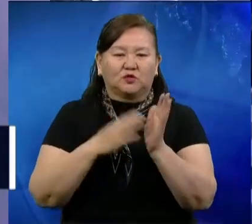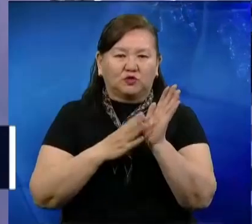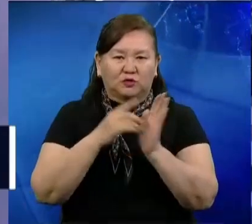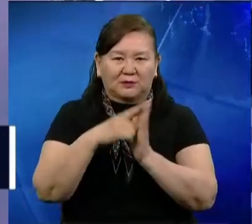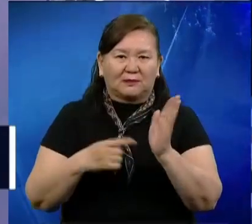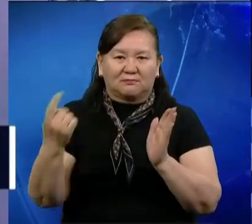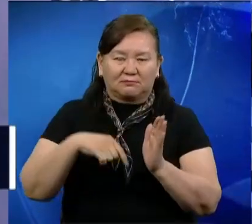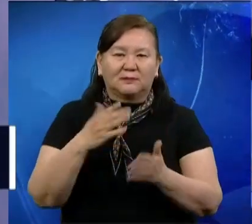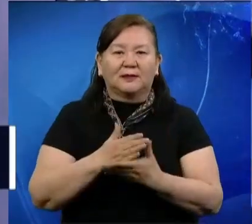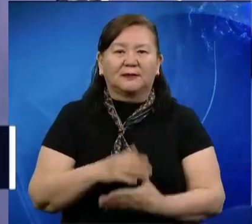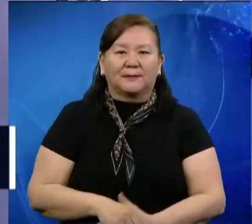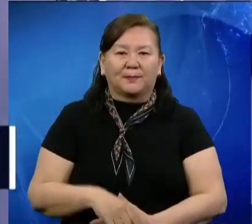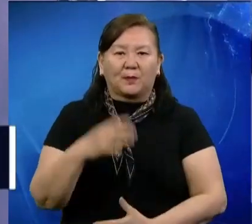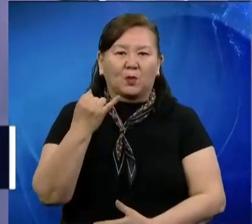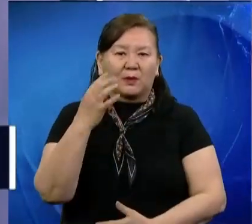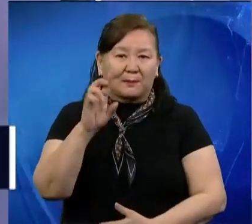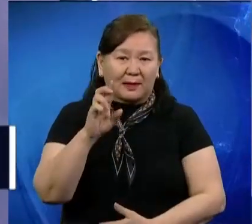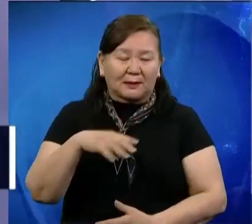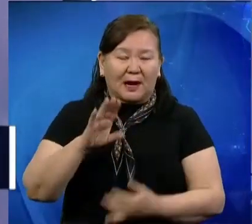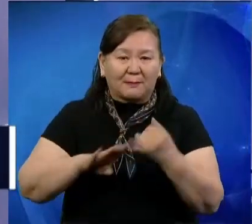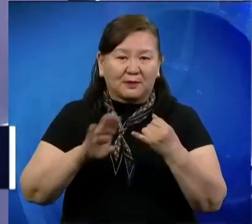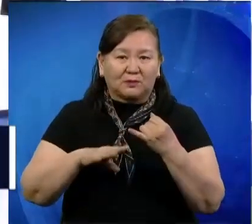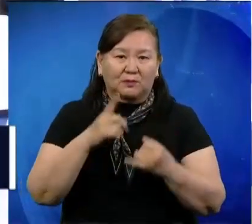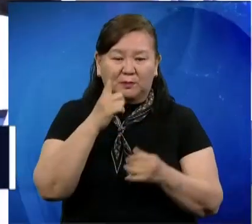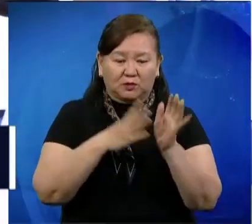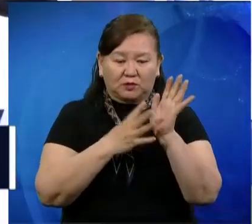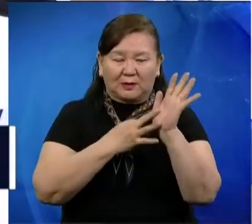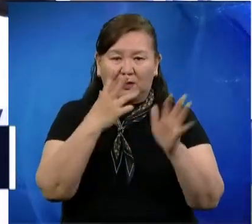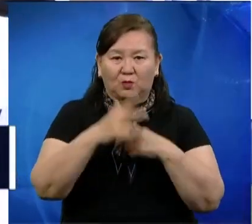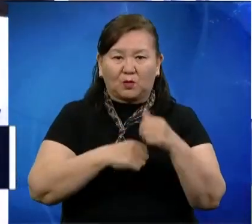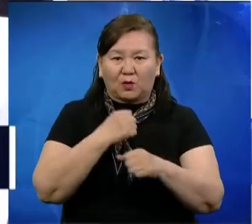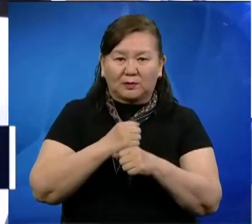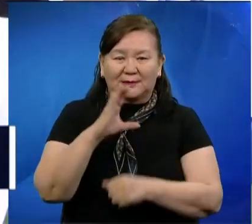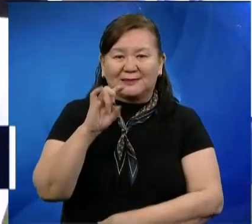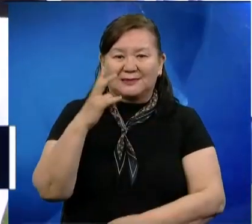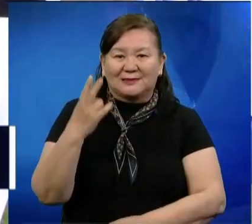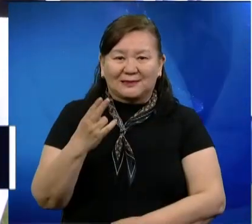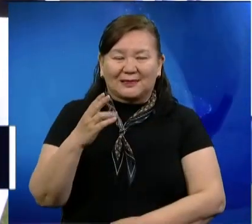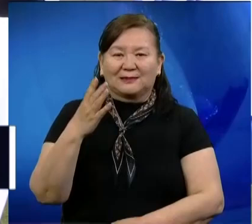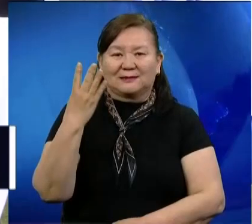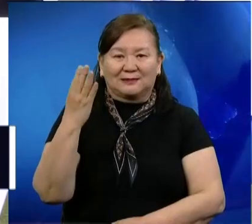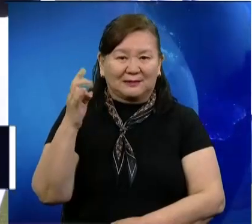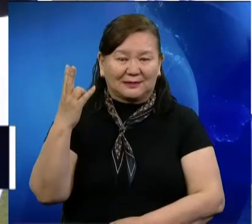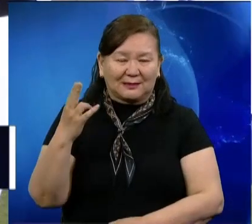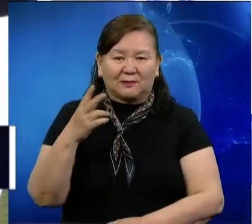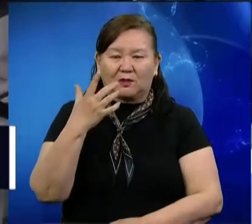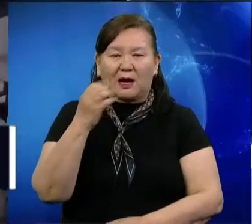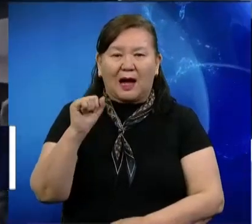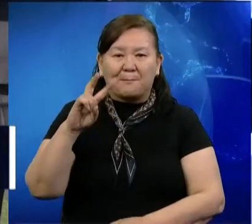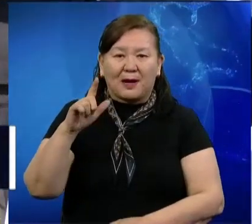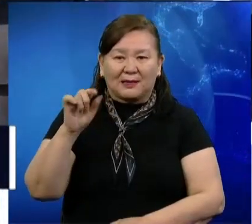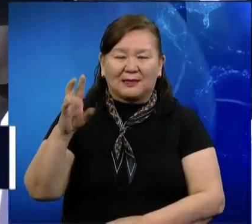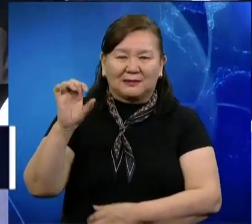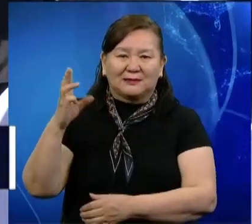ирсэн. Улаанбаатар хотод хамгийн сүүлд 1983 онд Дулааны 4 дугаар цахилгаан станц, 2015 онд Амгалангийн Дулааны